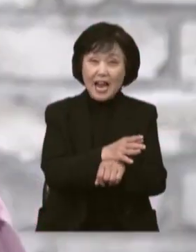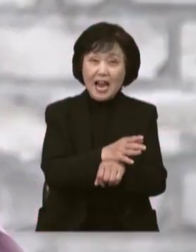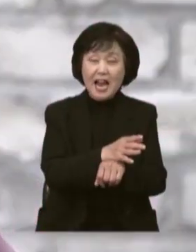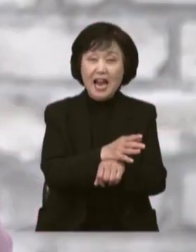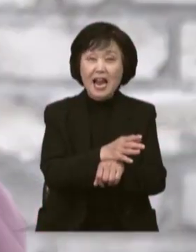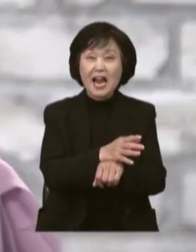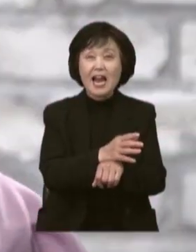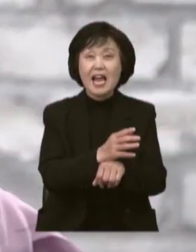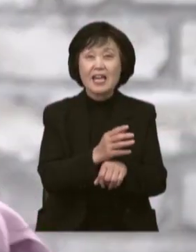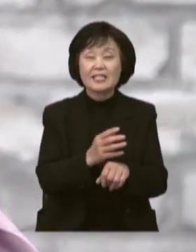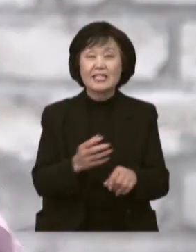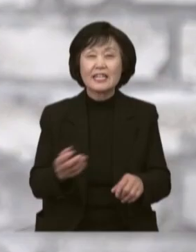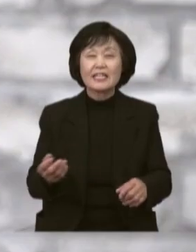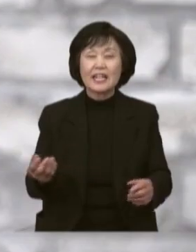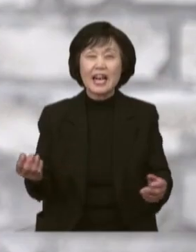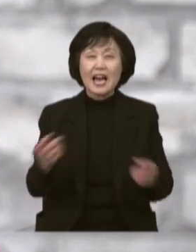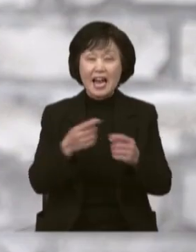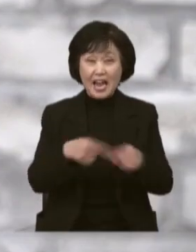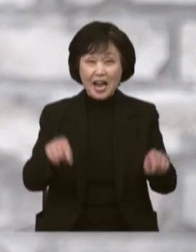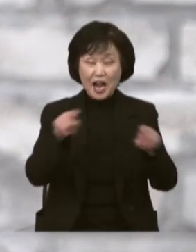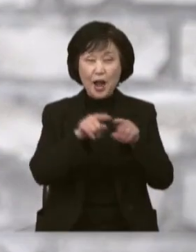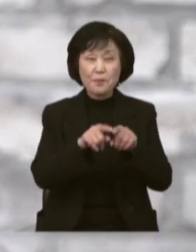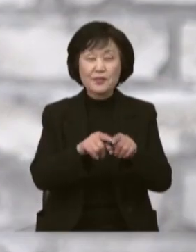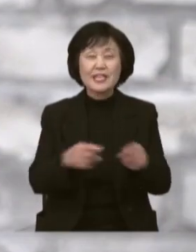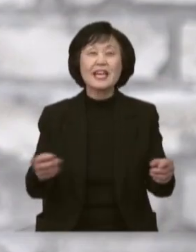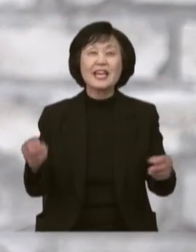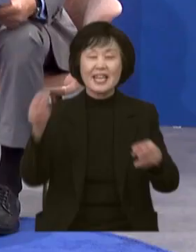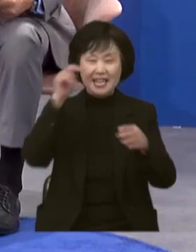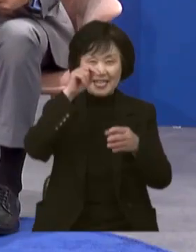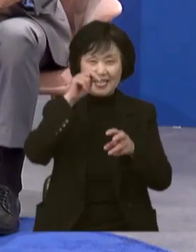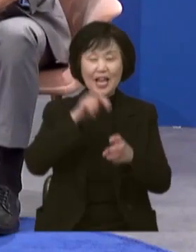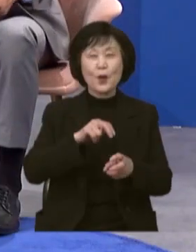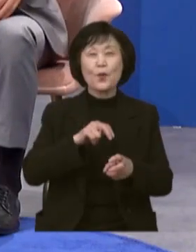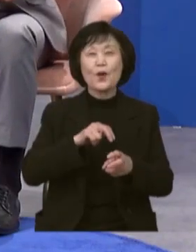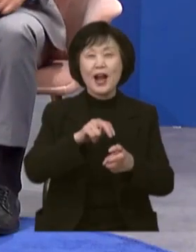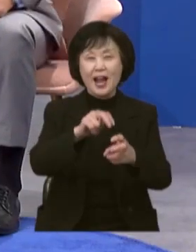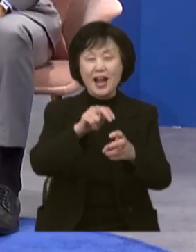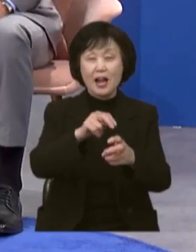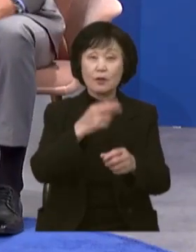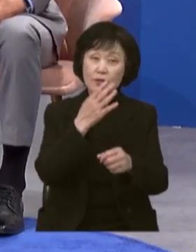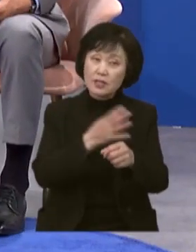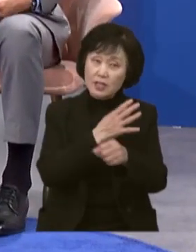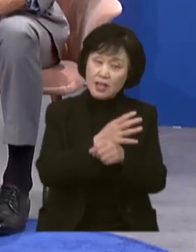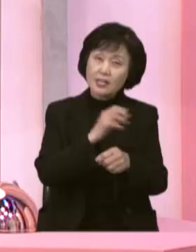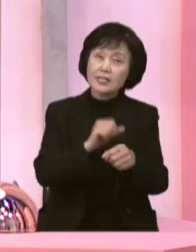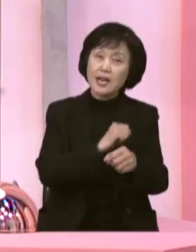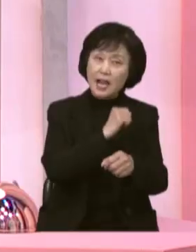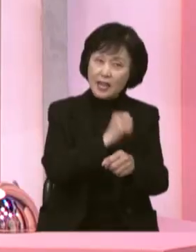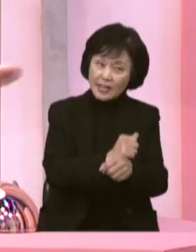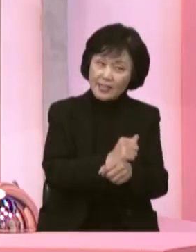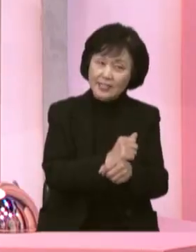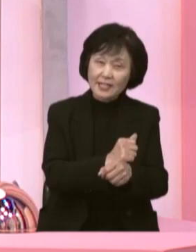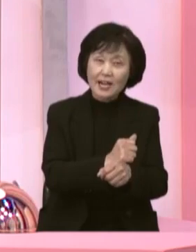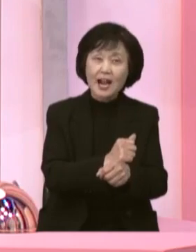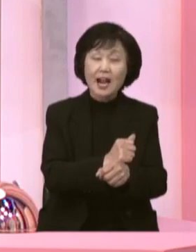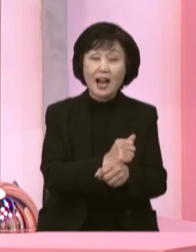일단 부흥회를 차를 가지고 가면서 하는구나. 그렇지. 가는 길에. 그렇지. 그래가지고 가서 뭐 스피커야 뭐야 딱 내려서